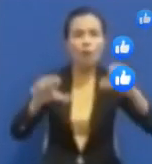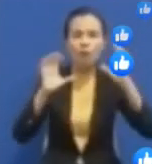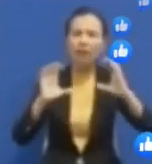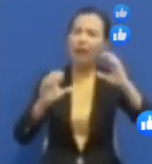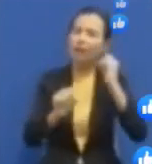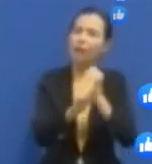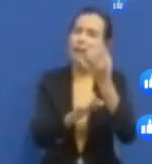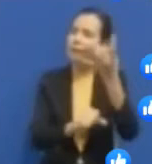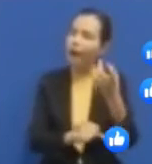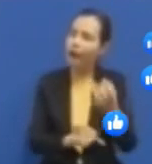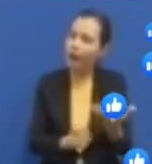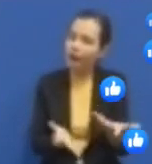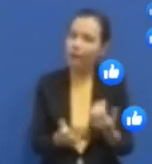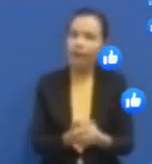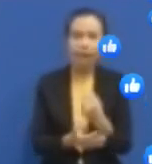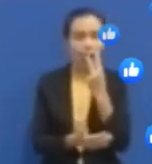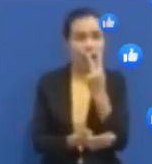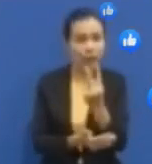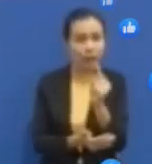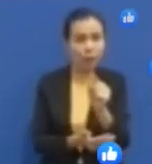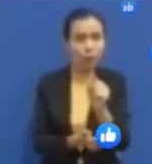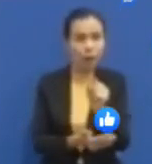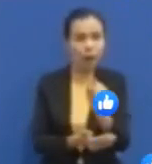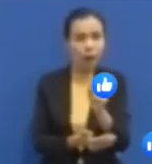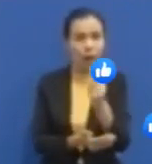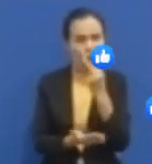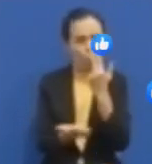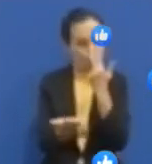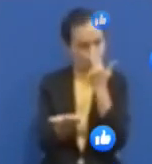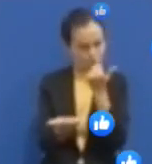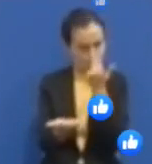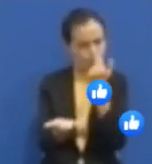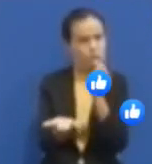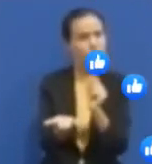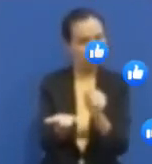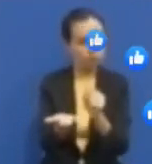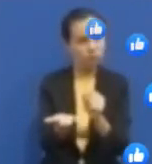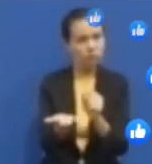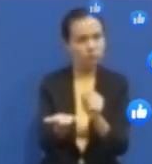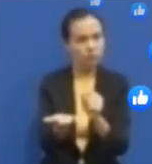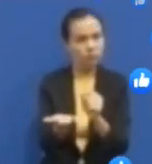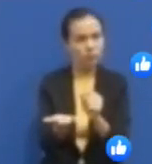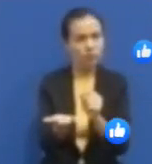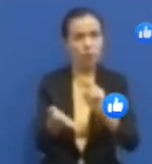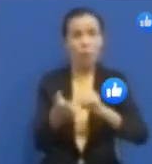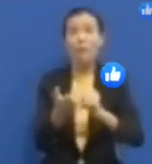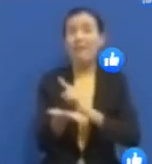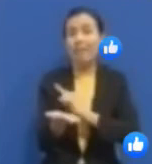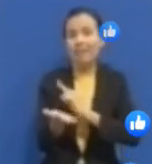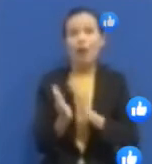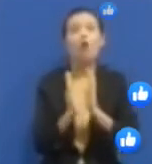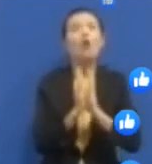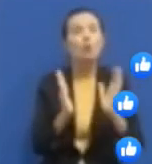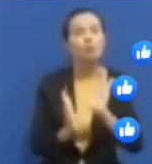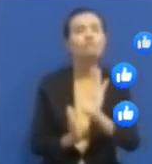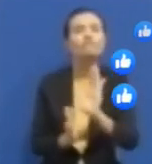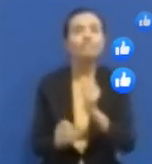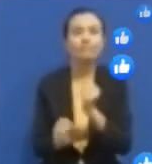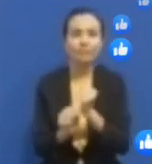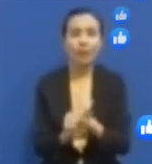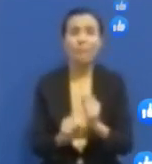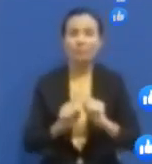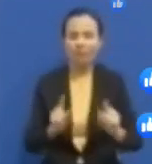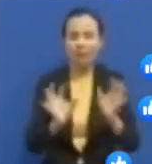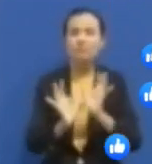ไรถ้าเราเห็นสิ่งที่สภาพัฒน์ทำให้ดูดีแล้วเนี่ยนะครับซึ่งอันนี้เป็นหน้าที่ของสภาพัฒน์ต้องขอบคุณตัวนั้นแต่ผมคิดว่าจ